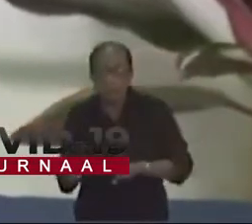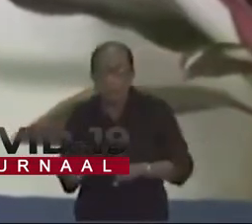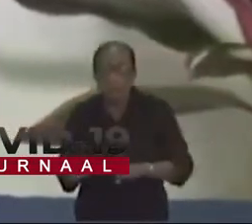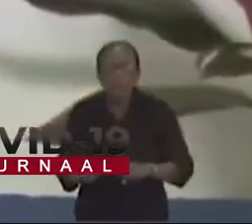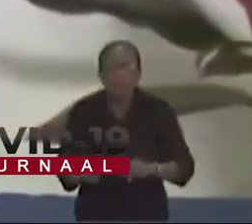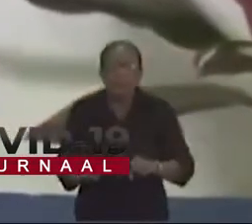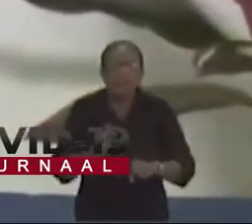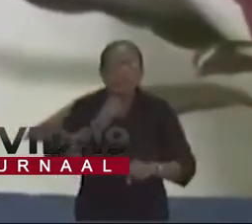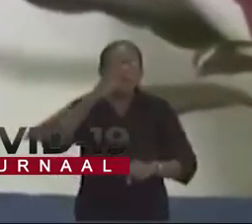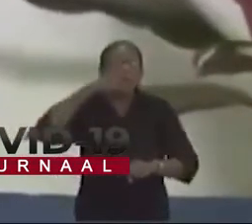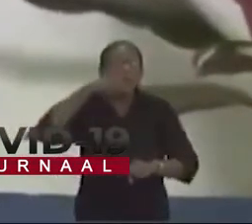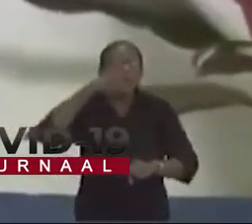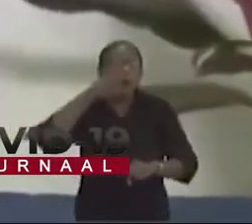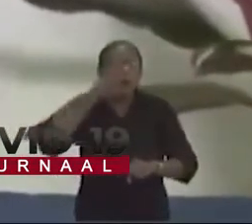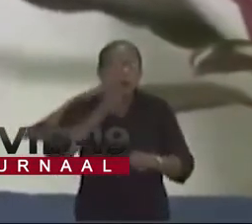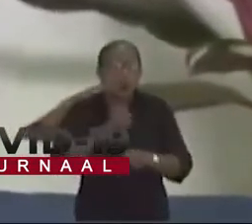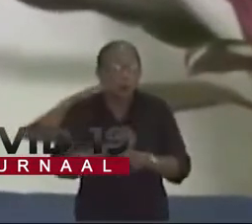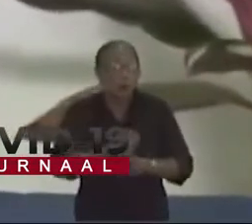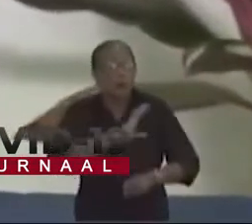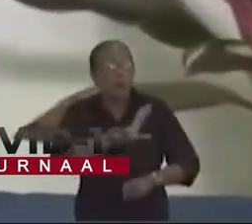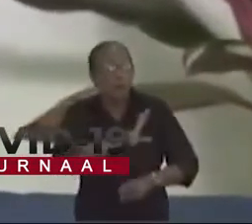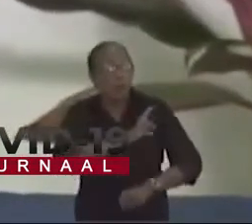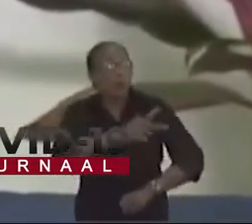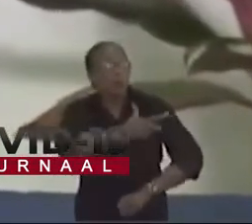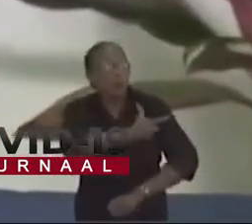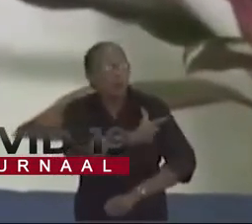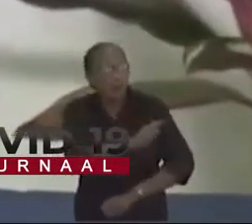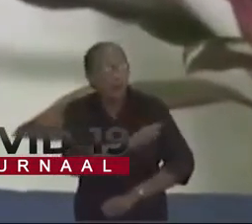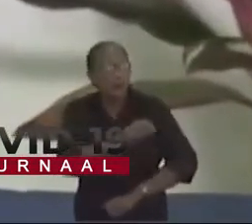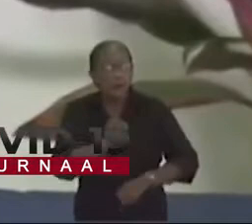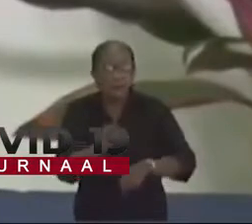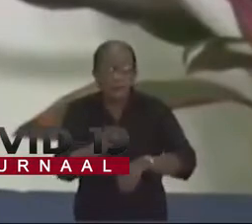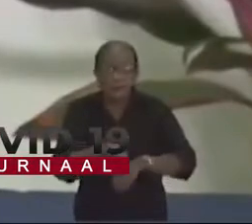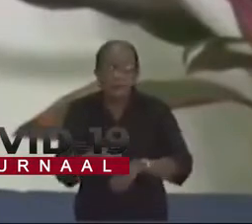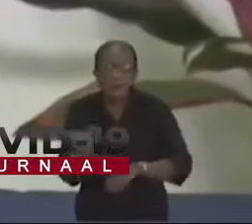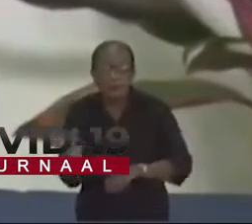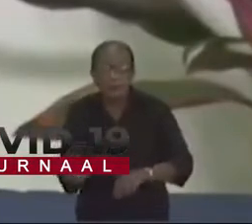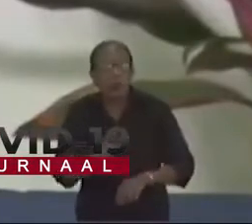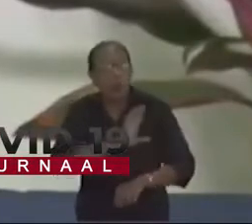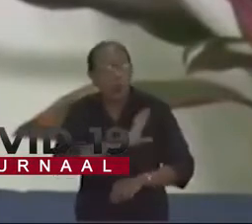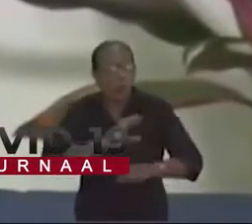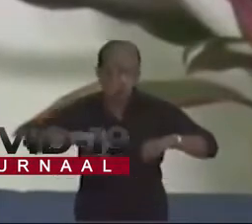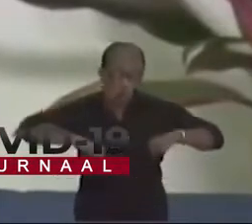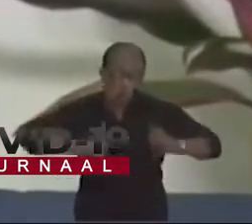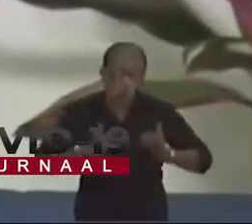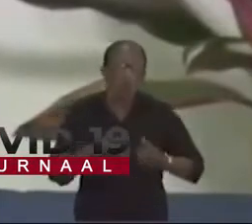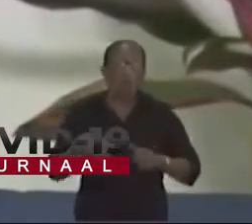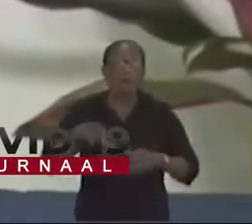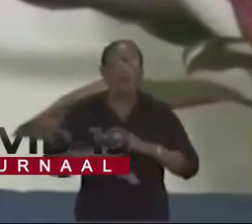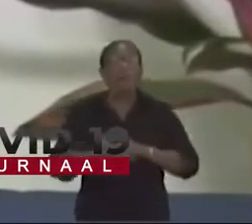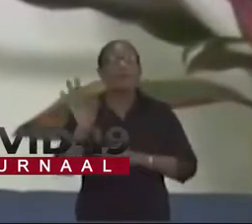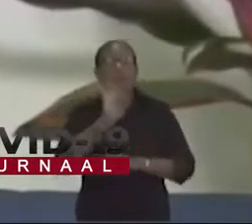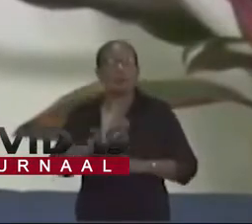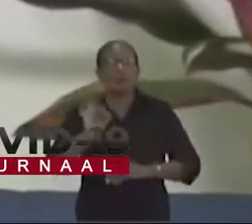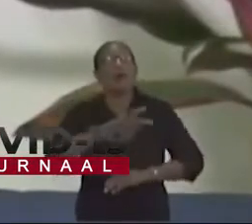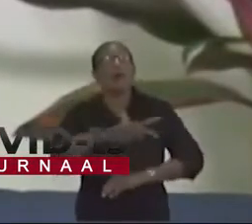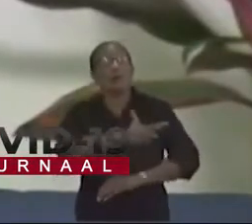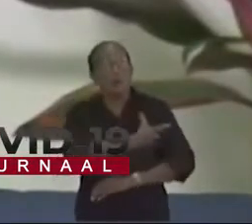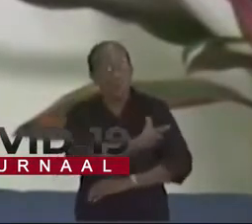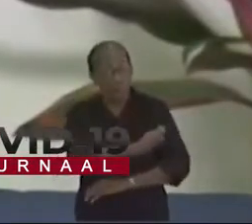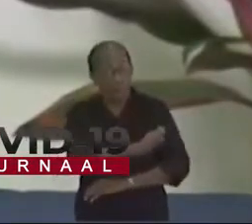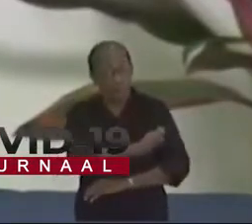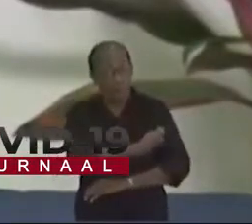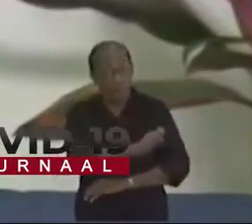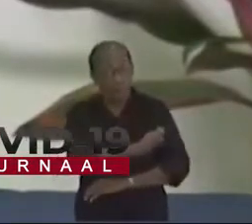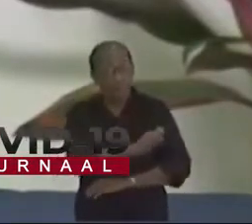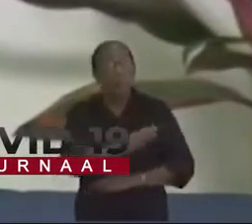van swabs en zelfs het vaccineren van de patiënten. We zijn ook gestart in februari met de vaccinaties.